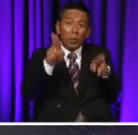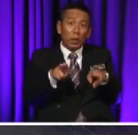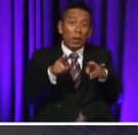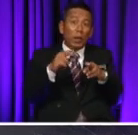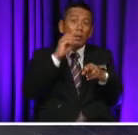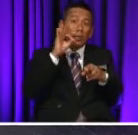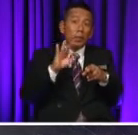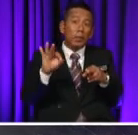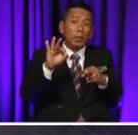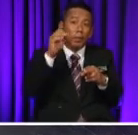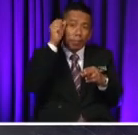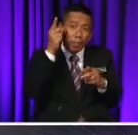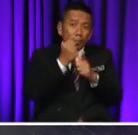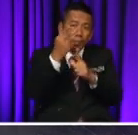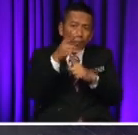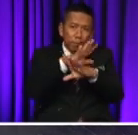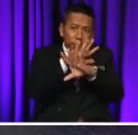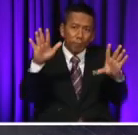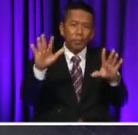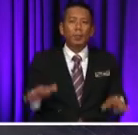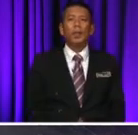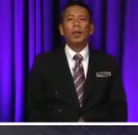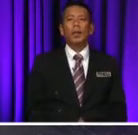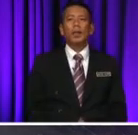tadi syafika dapat ingat